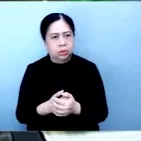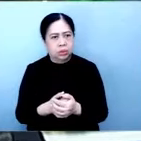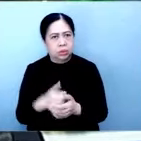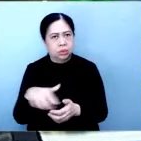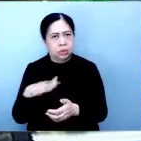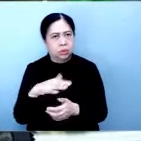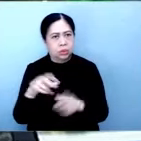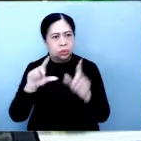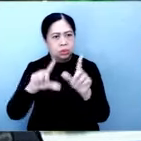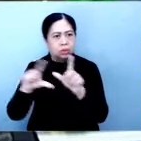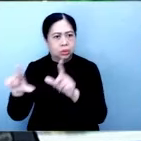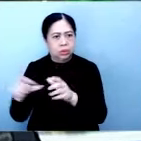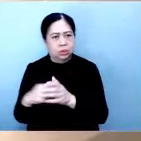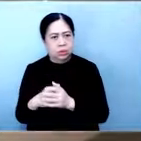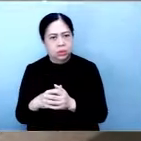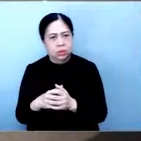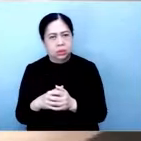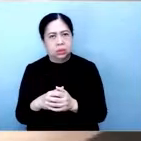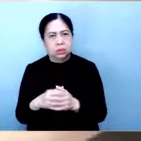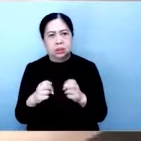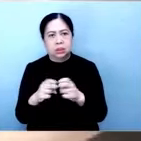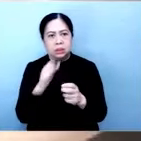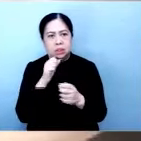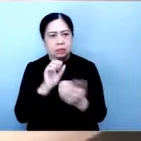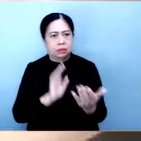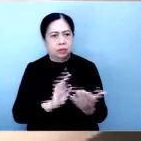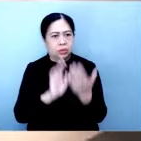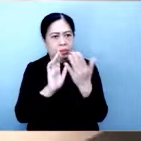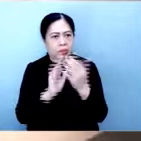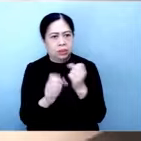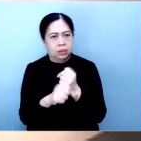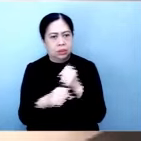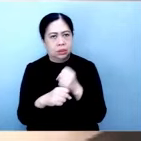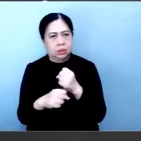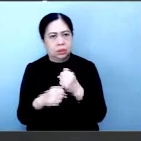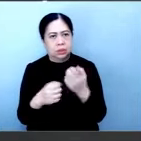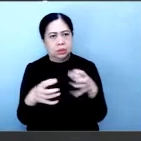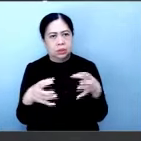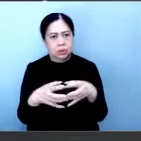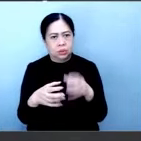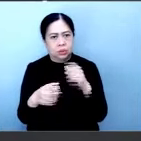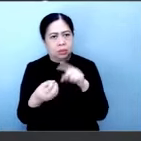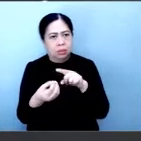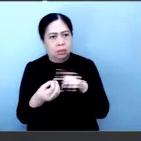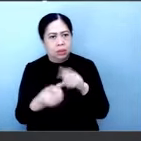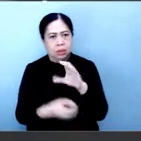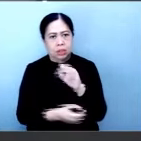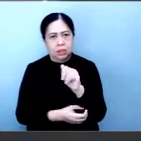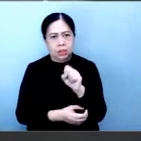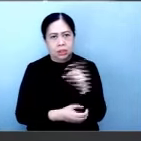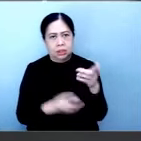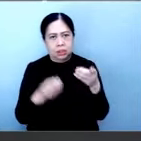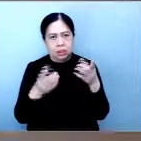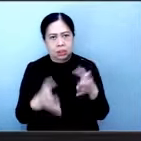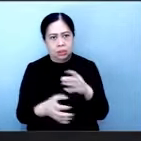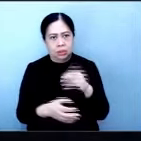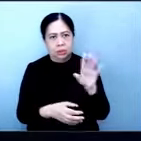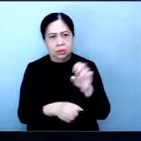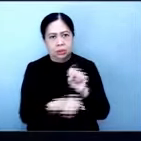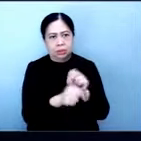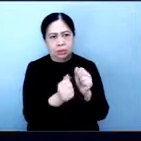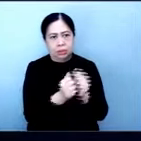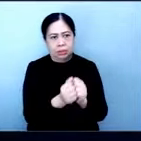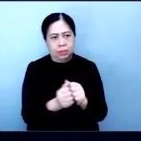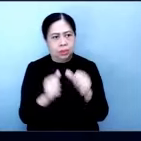suspect, although hindi face to face. Bubuo na raw sila ng task force hinggil sa kaso ng direktor at kanyang mga kasama. Tuloy naman